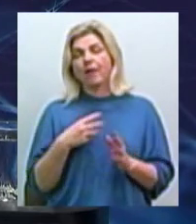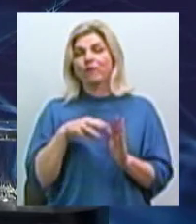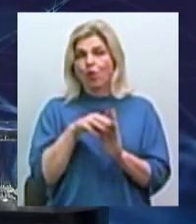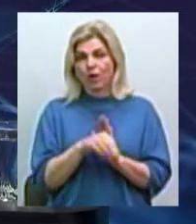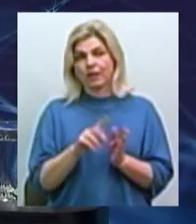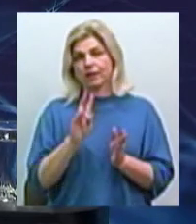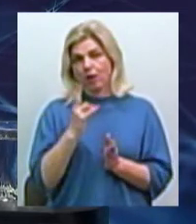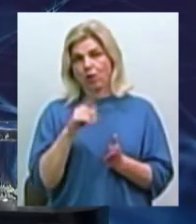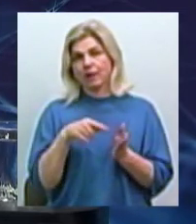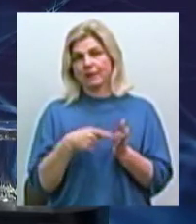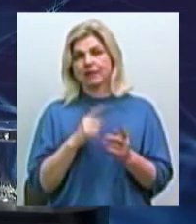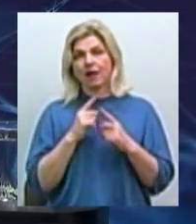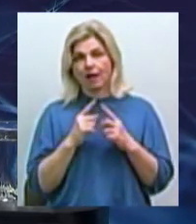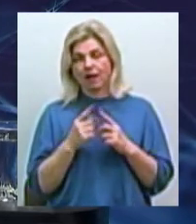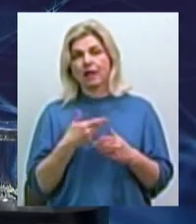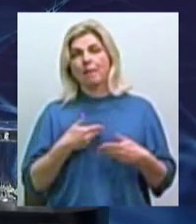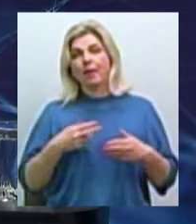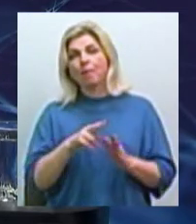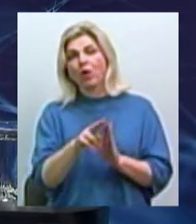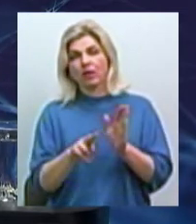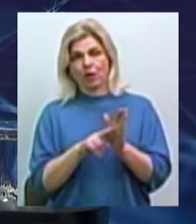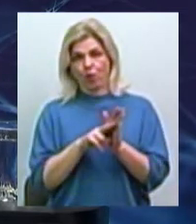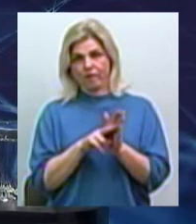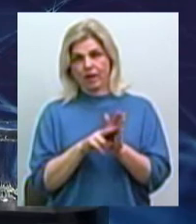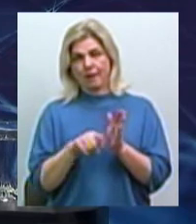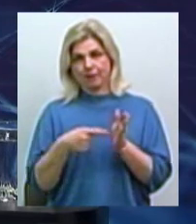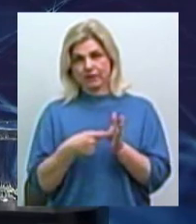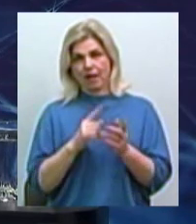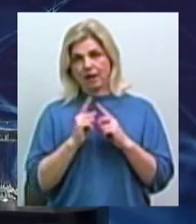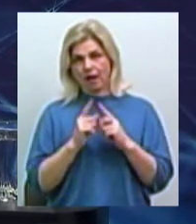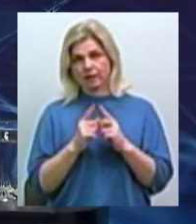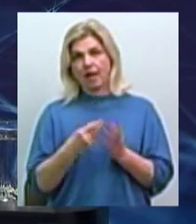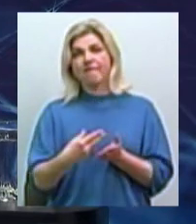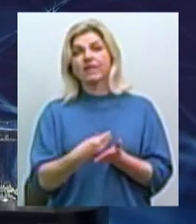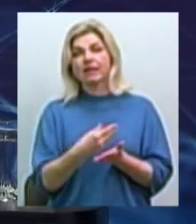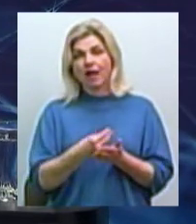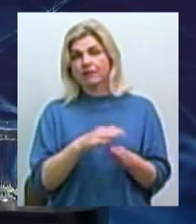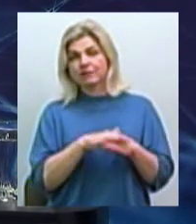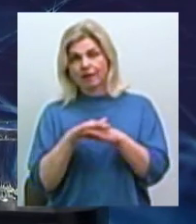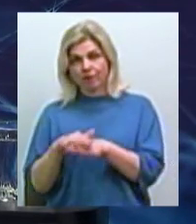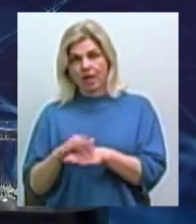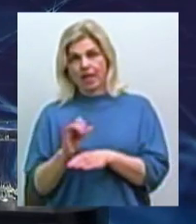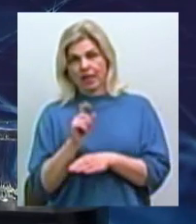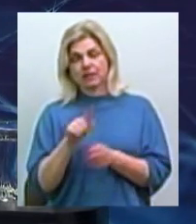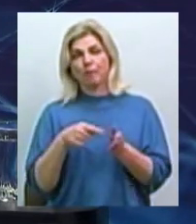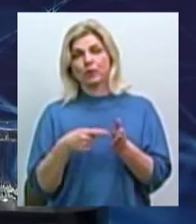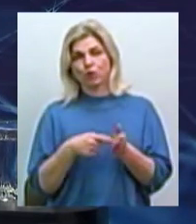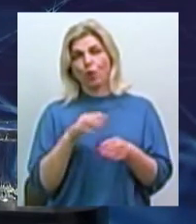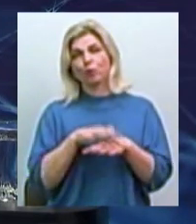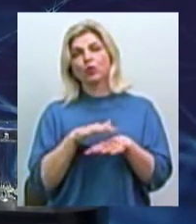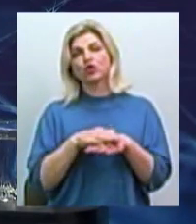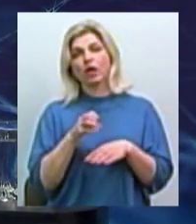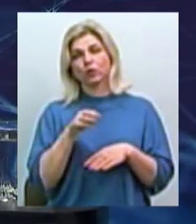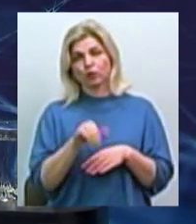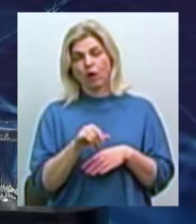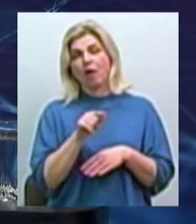Миколаївської міської ради. Ми підпорядковуємося міській раді, фінансуємося із міського бюджету. А тому ні,